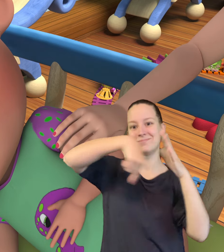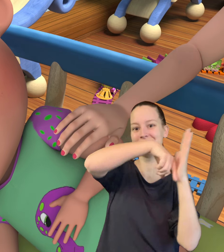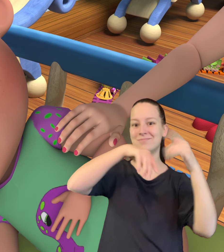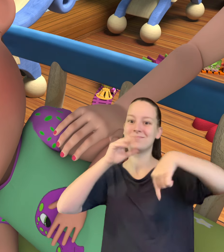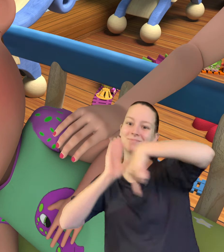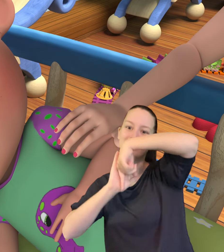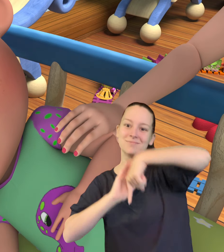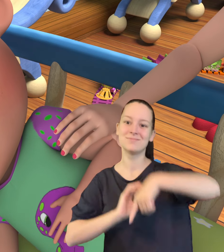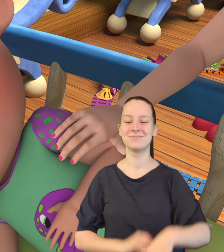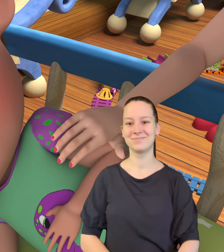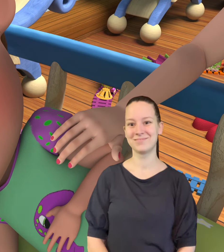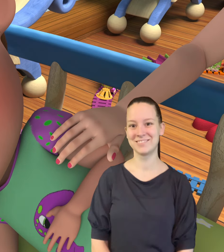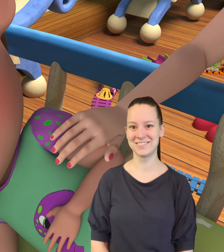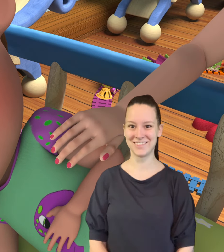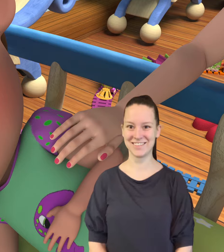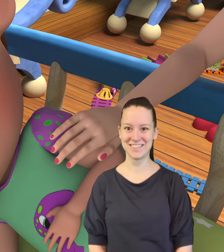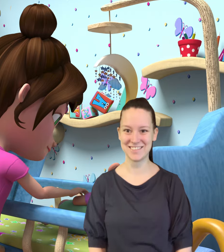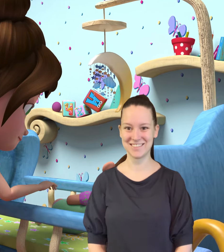ディンディンドン